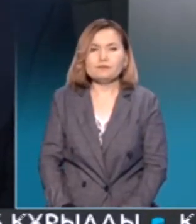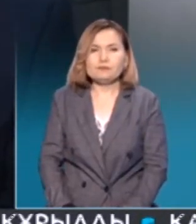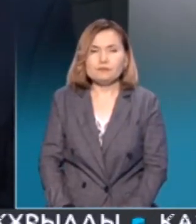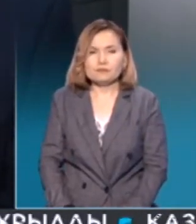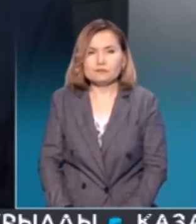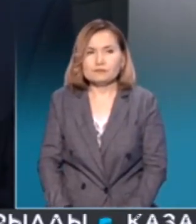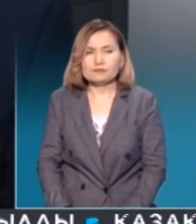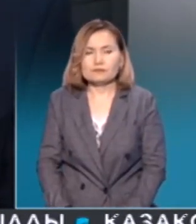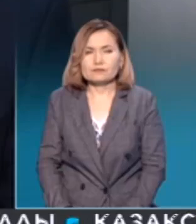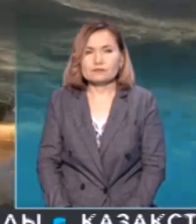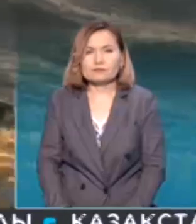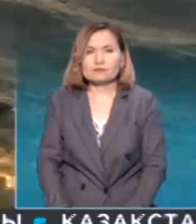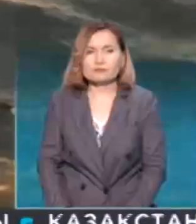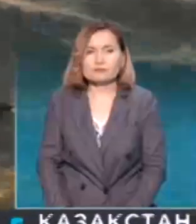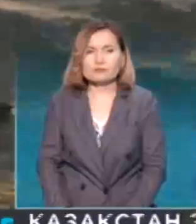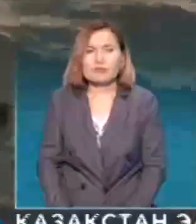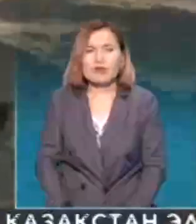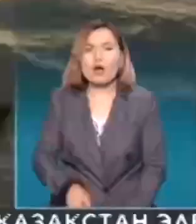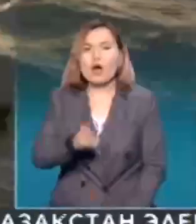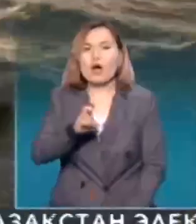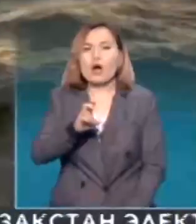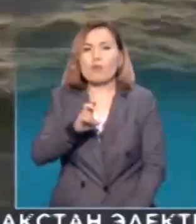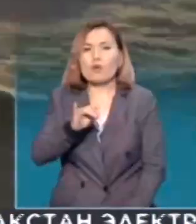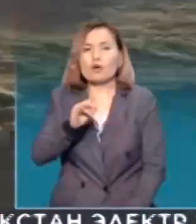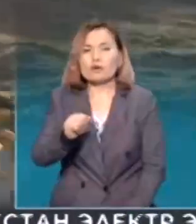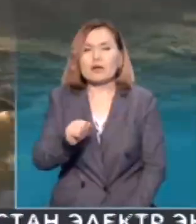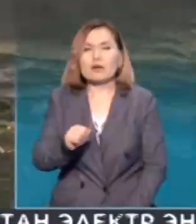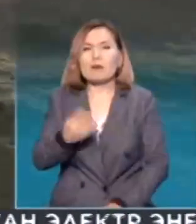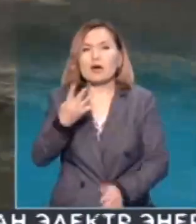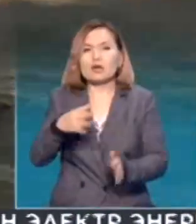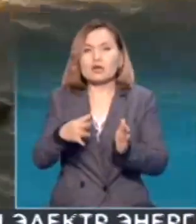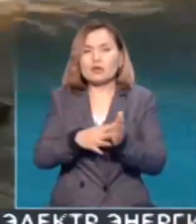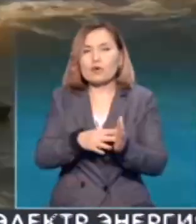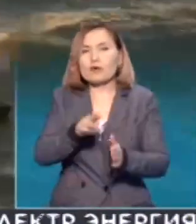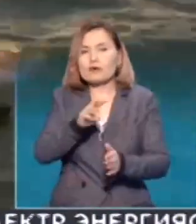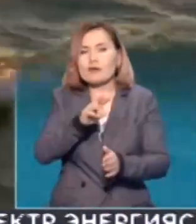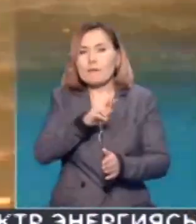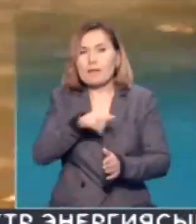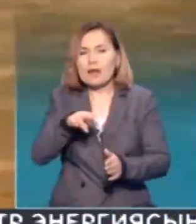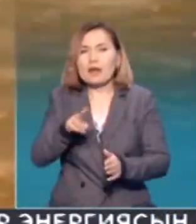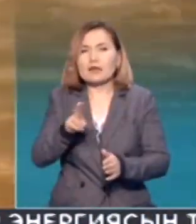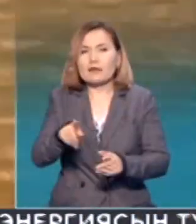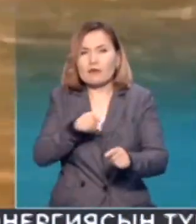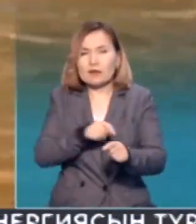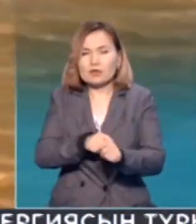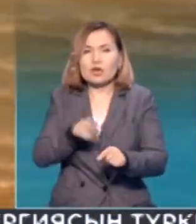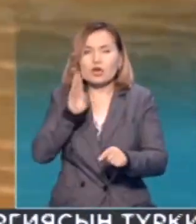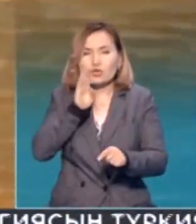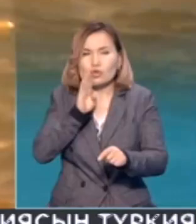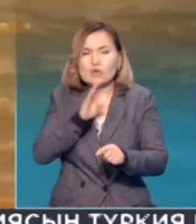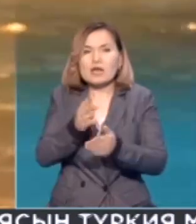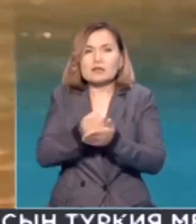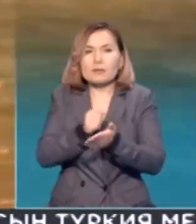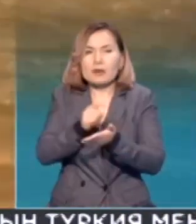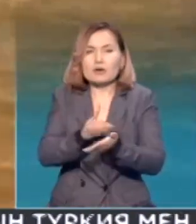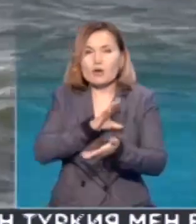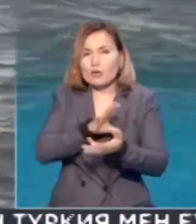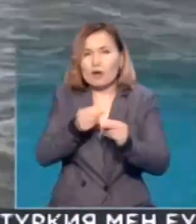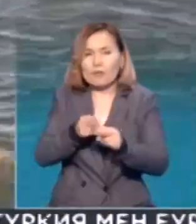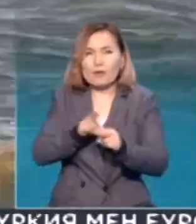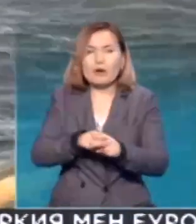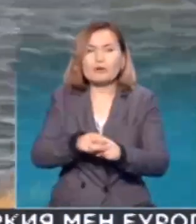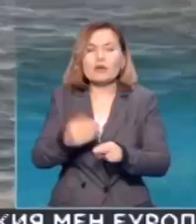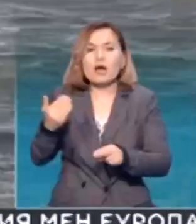немесі бойынша, мәліметтері бойынша. Бұқтырма су қоймасына 49 миллиард текше шақырым су сияды. Дәл қазір 30 миллиард текше су бар.